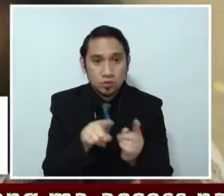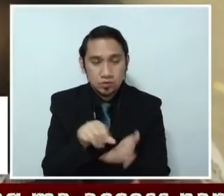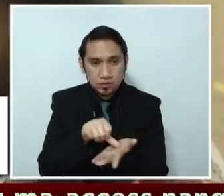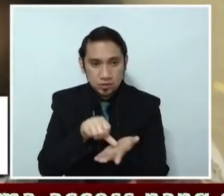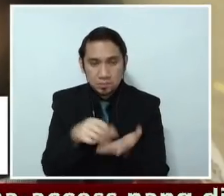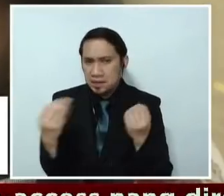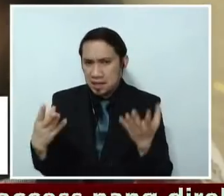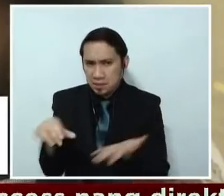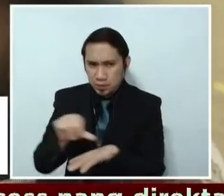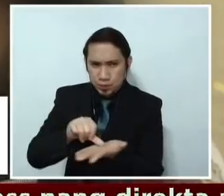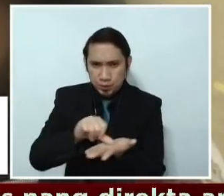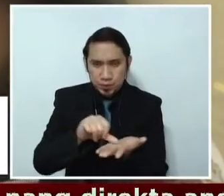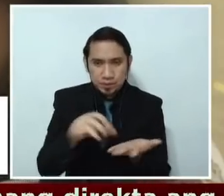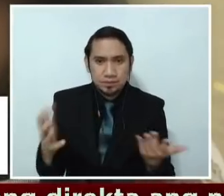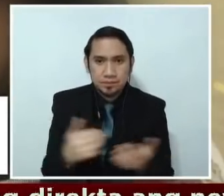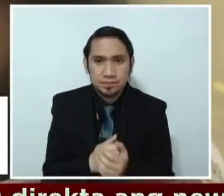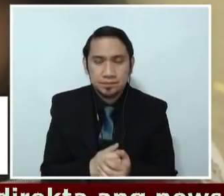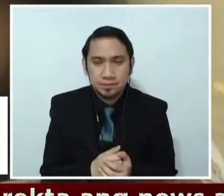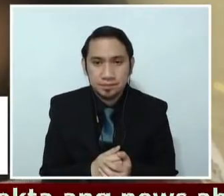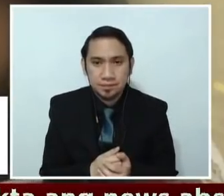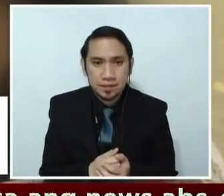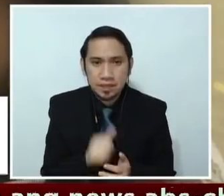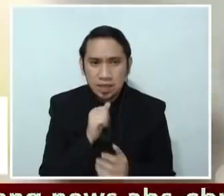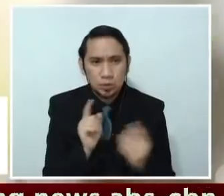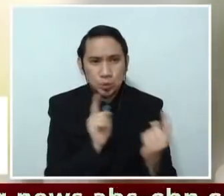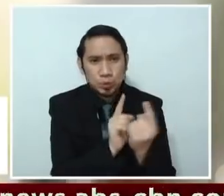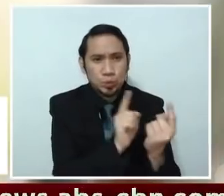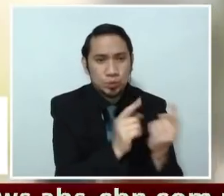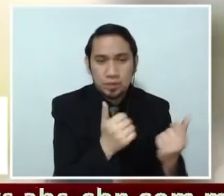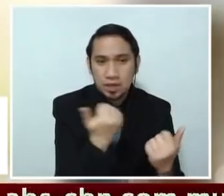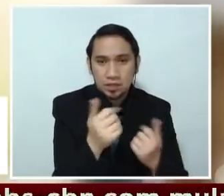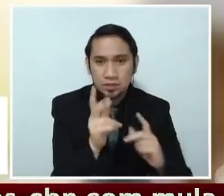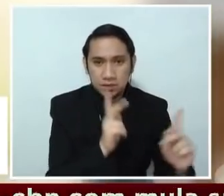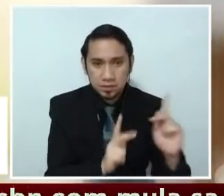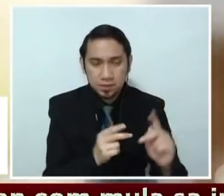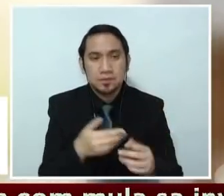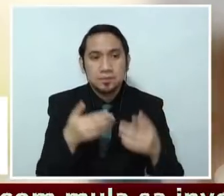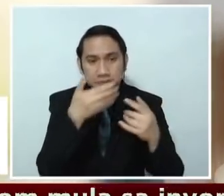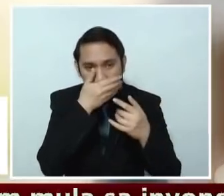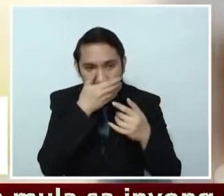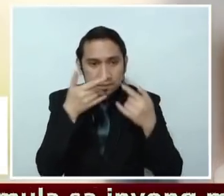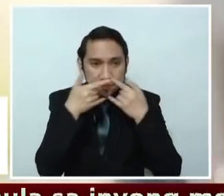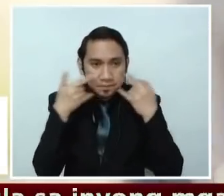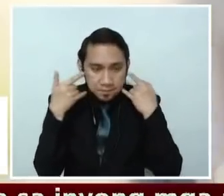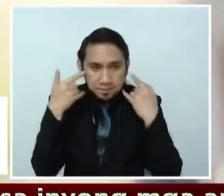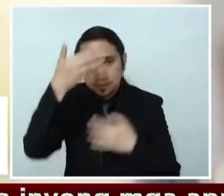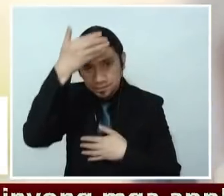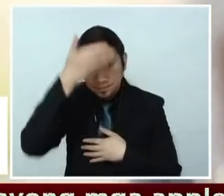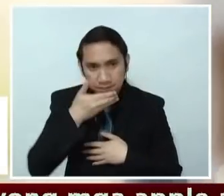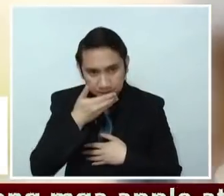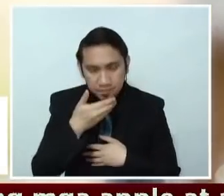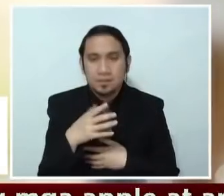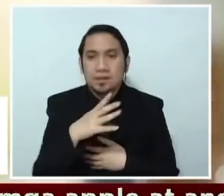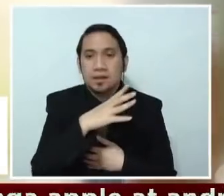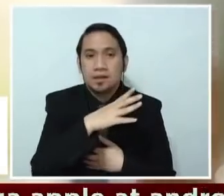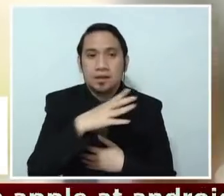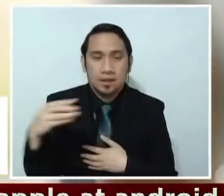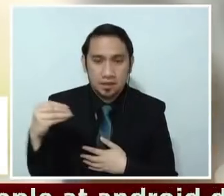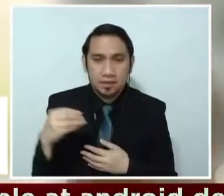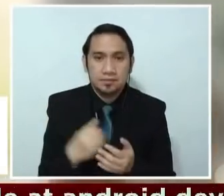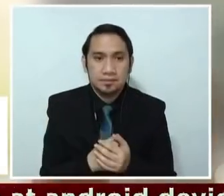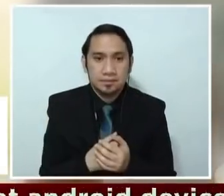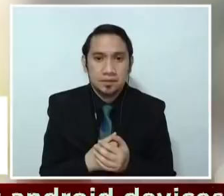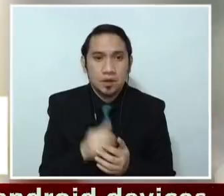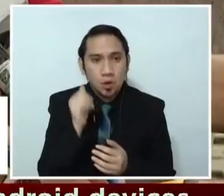at saka hindi ko siya pinapalapit sa ibang tao. Face mask, face shield, yun. Tapos sa... time to